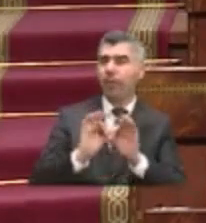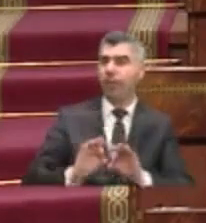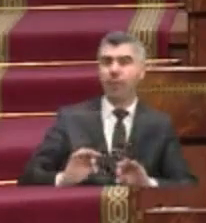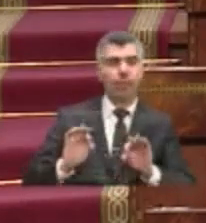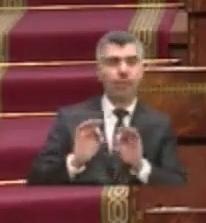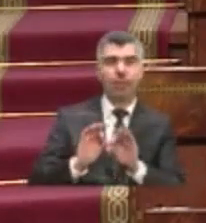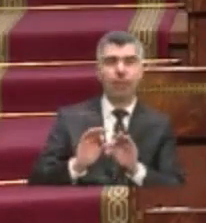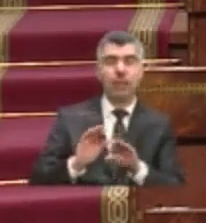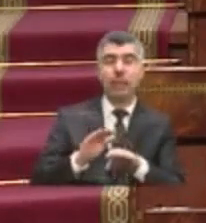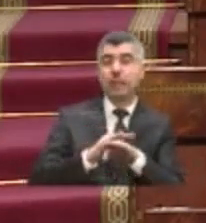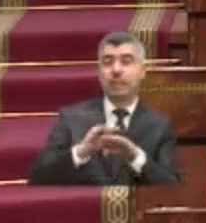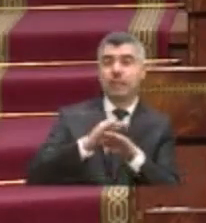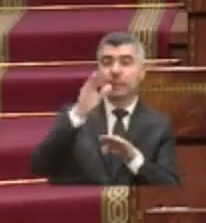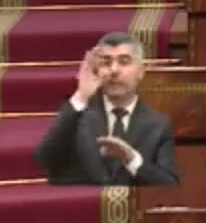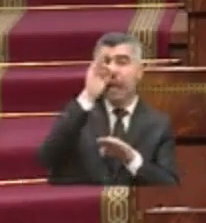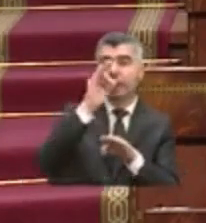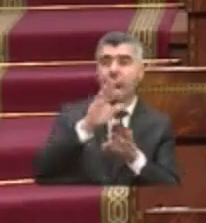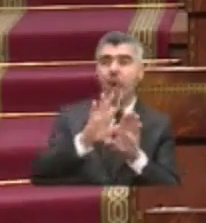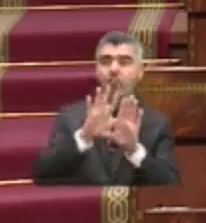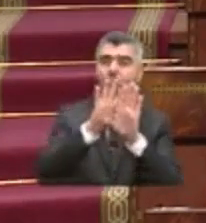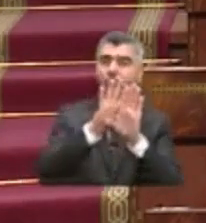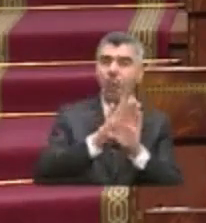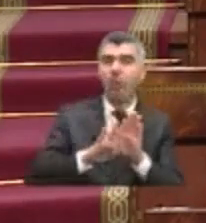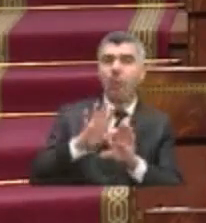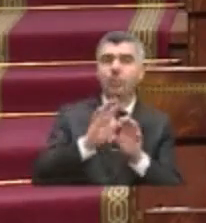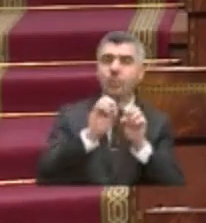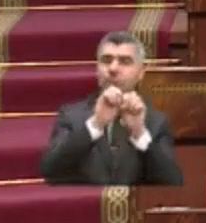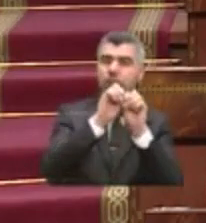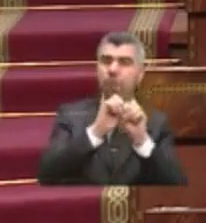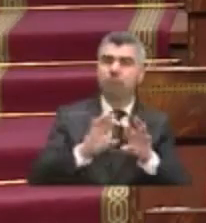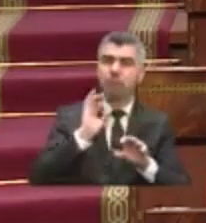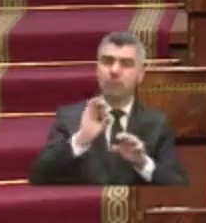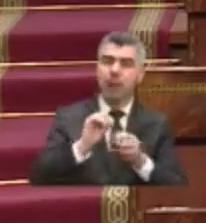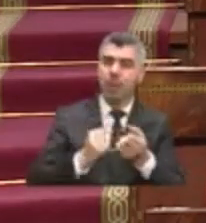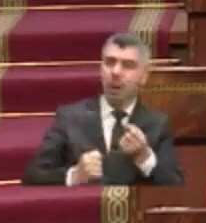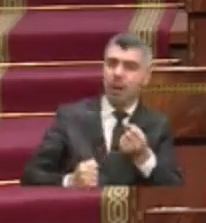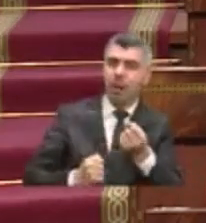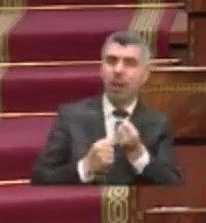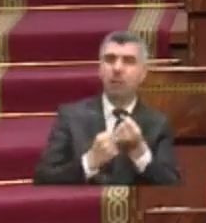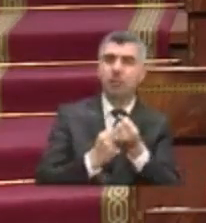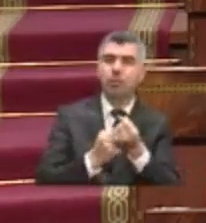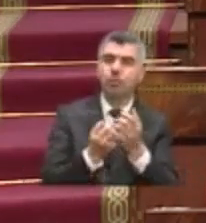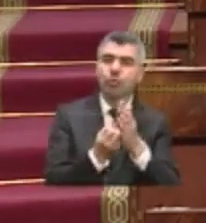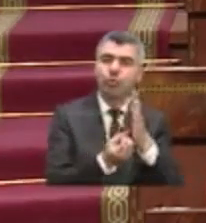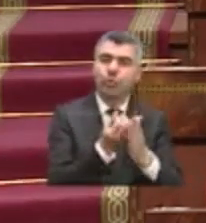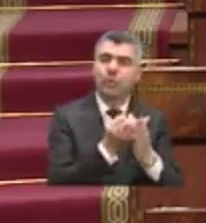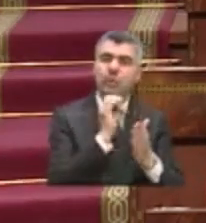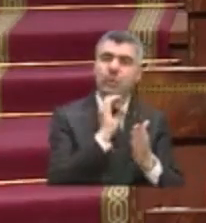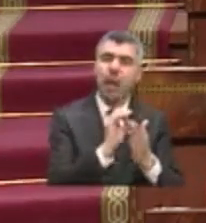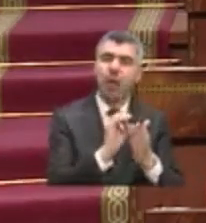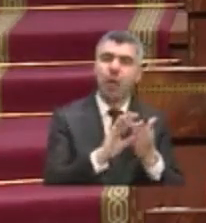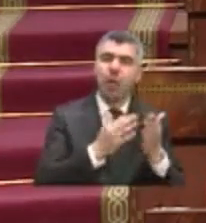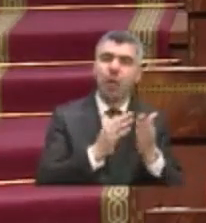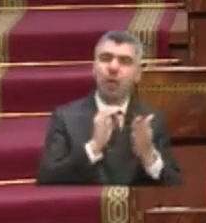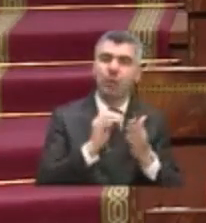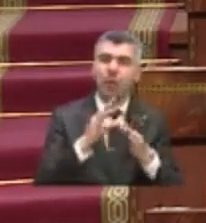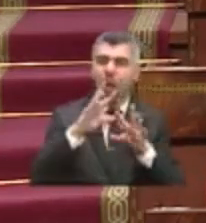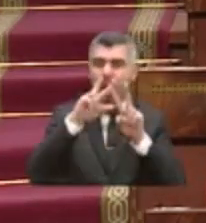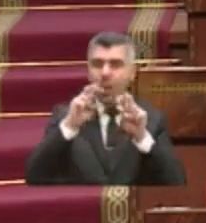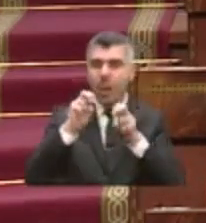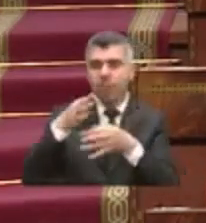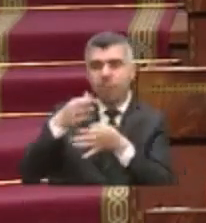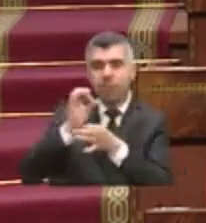بالسياسات العمومية الكفيلة بالنهوض بالبحث العلمي والابتكار وتطويره وتثمينه حتى يصبح